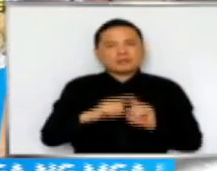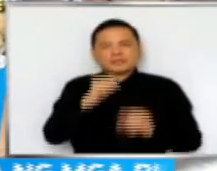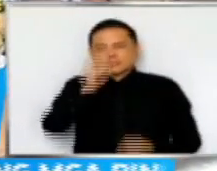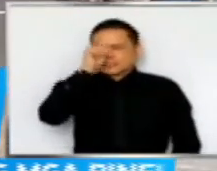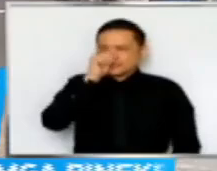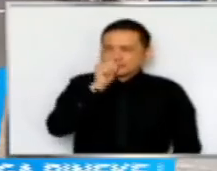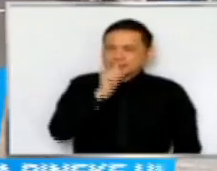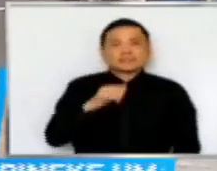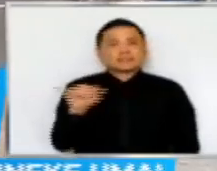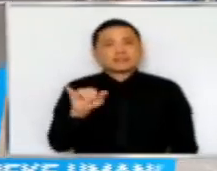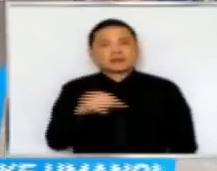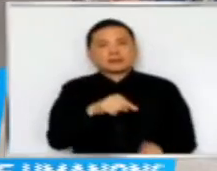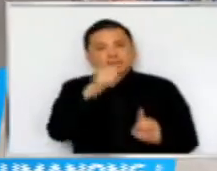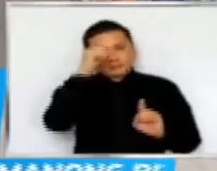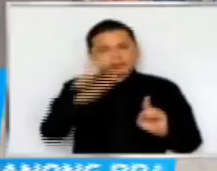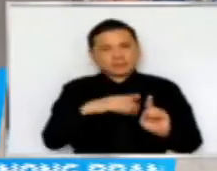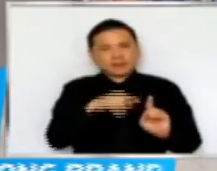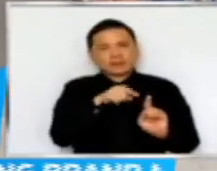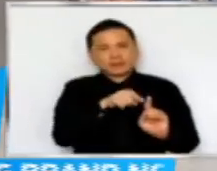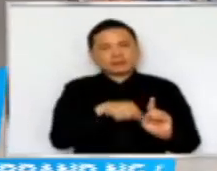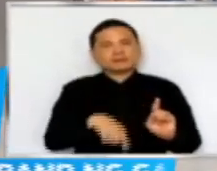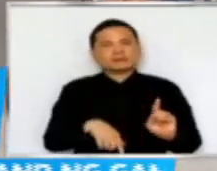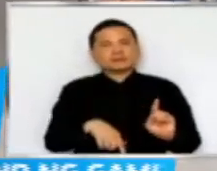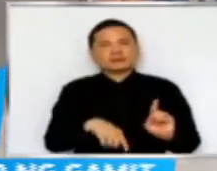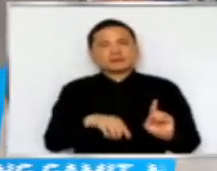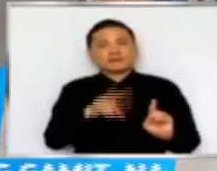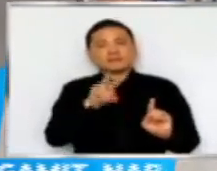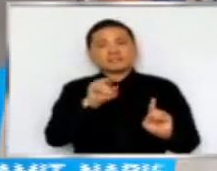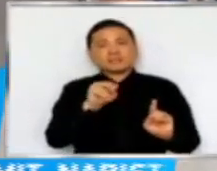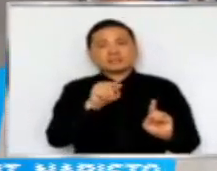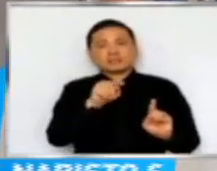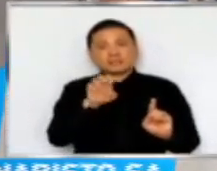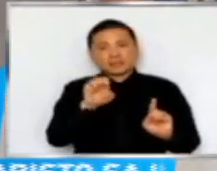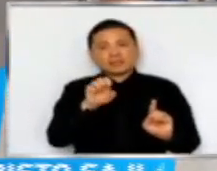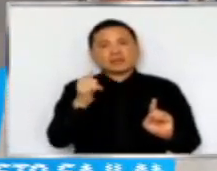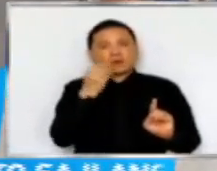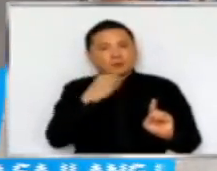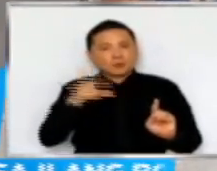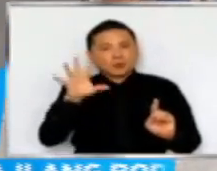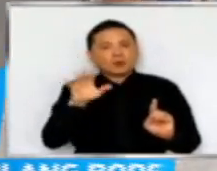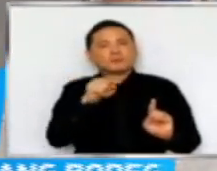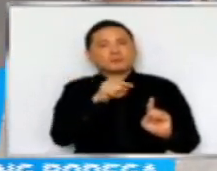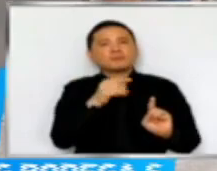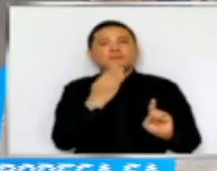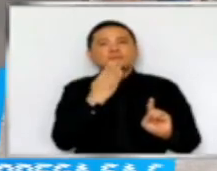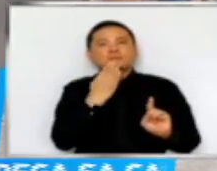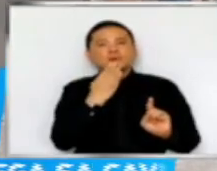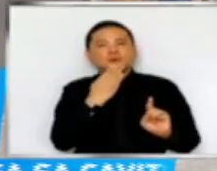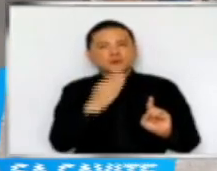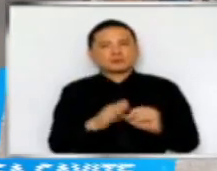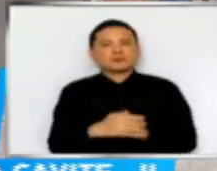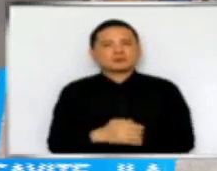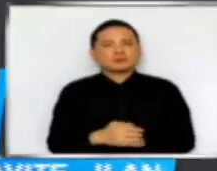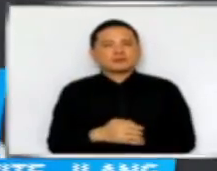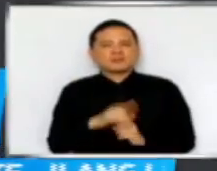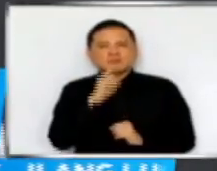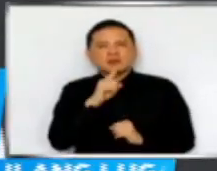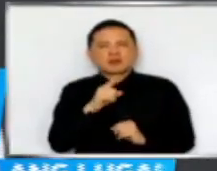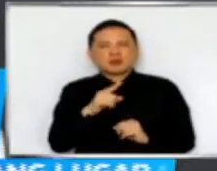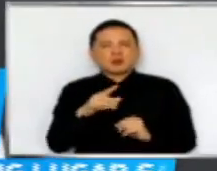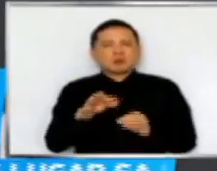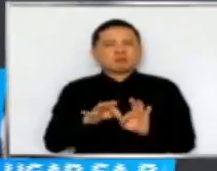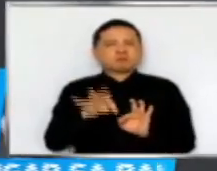Azon Mondejar at Vicente Miranda Jr. na pauwi ngayong araw sa Bacolod City. Medyo natatagalan na daw sila sa